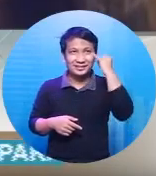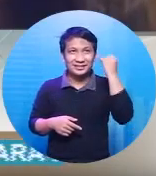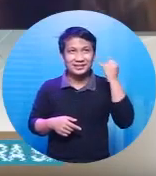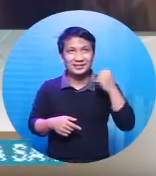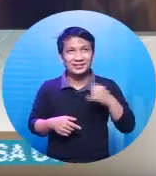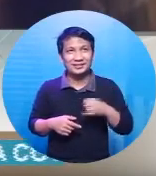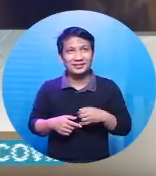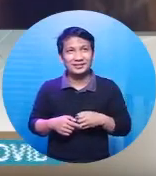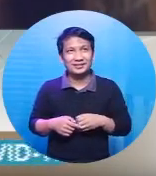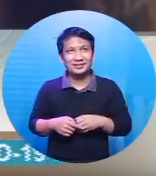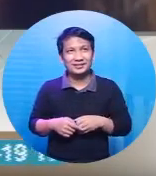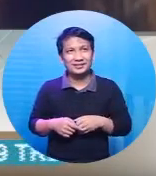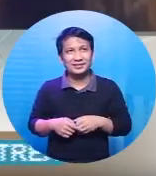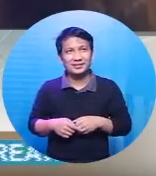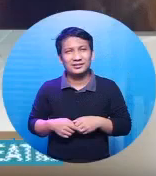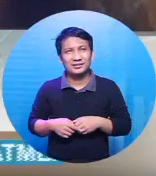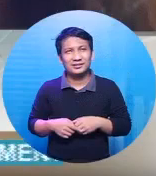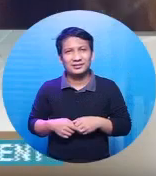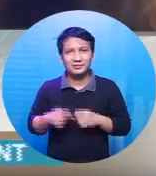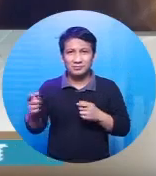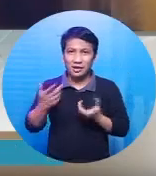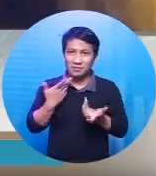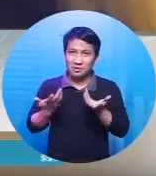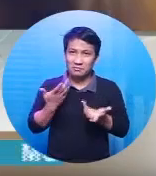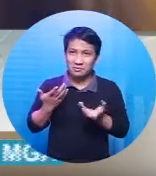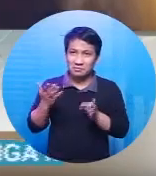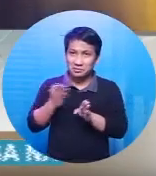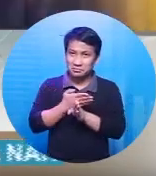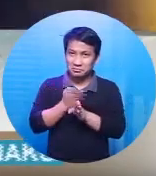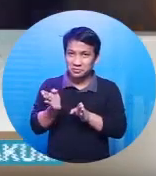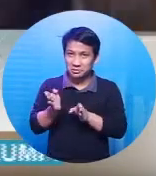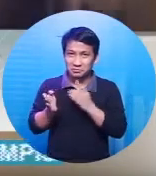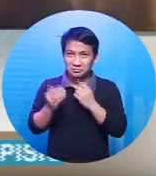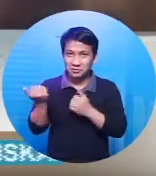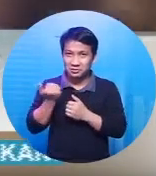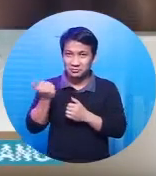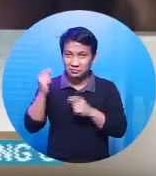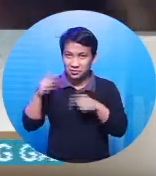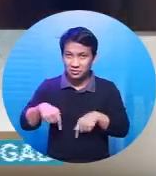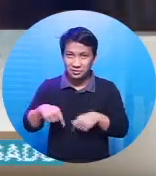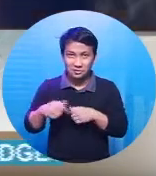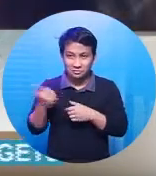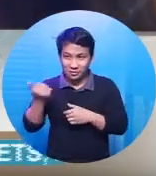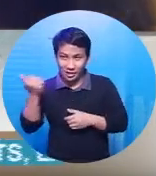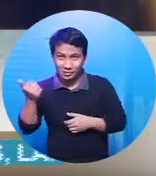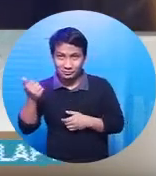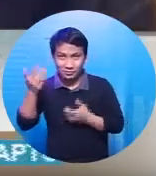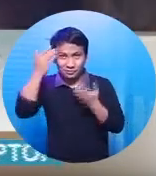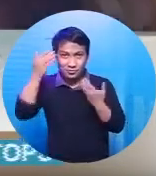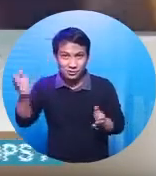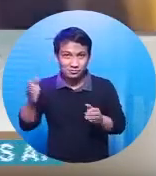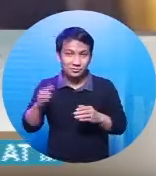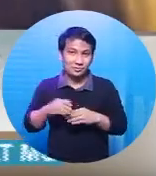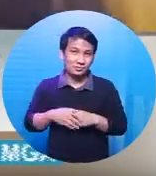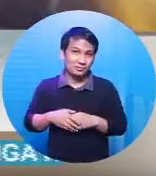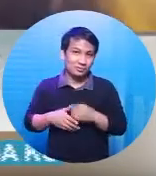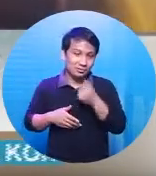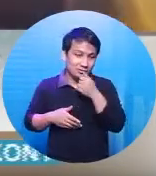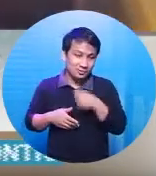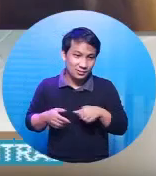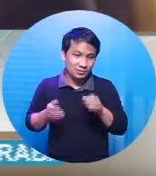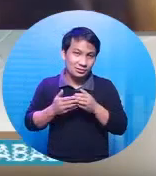ako maghanap ng right word eh. May nakasingit. Wala ba? Walang nakasingit na hindi mo alam, hindi mo